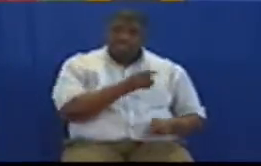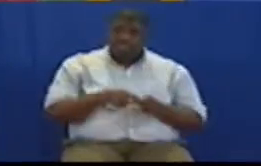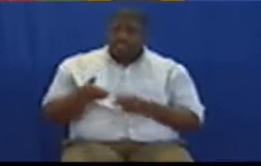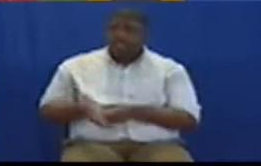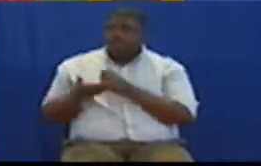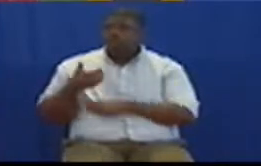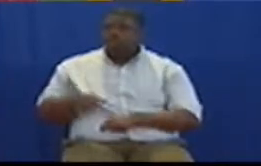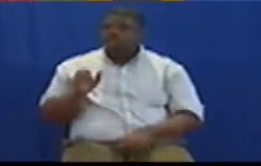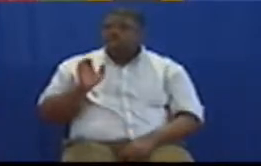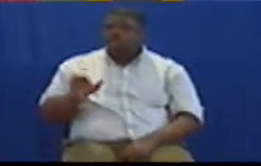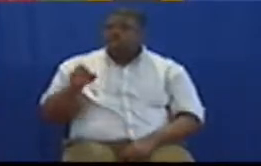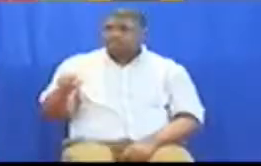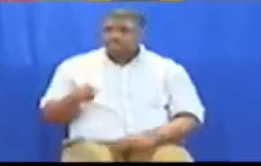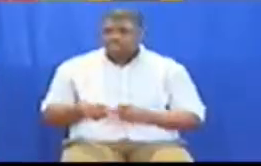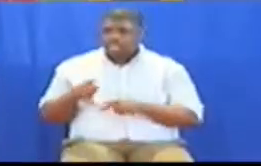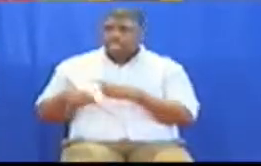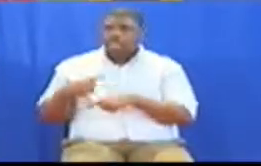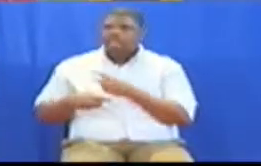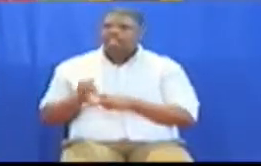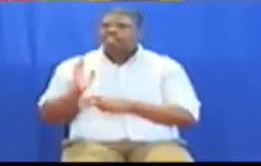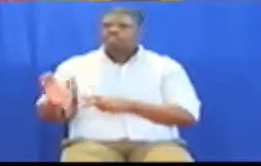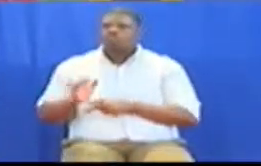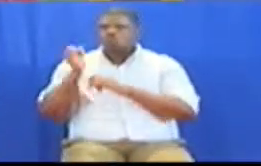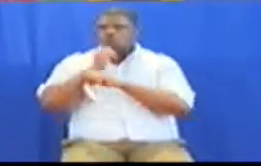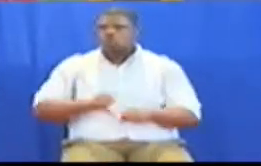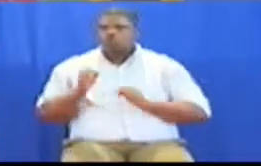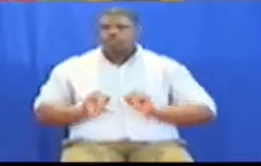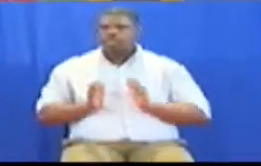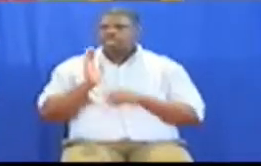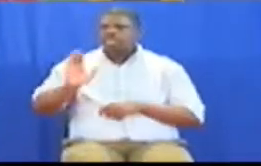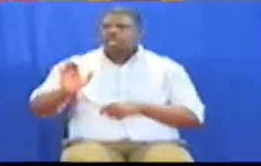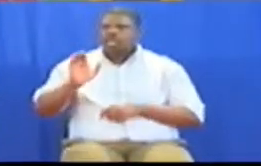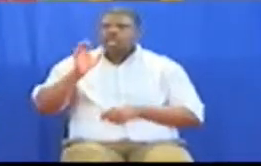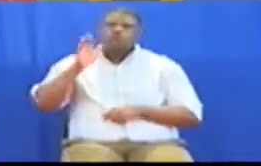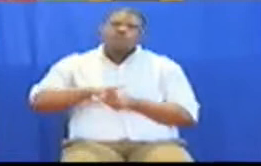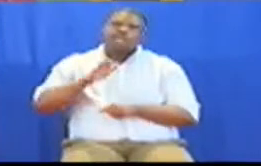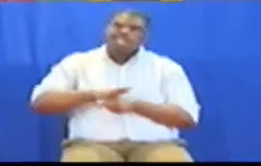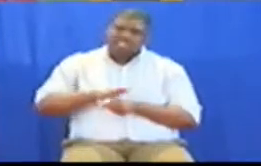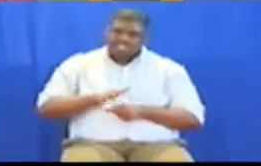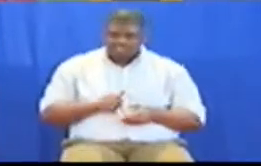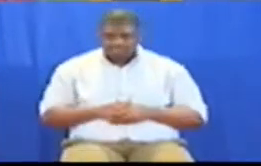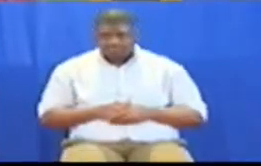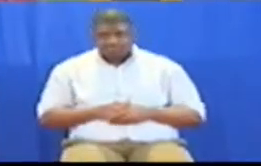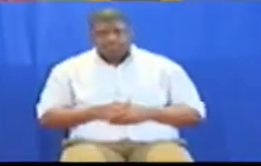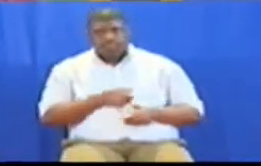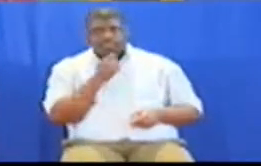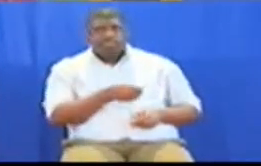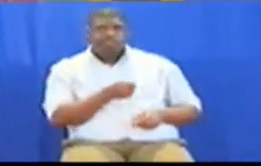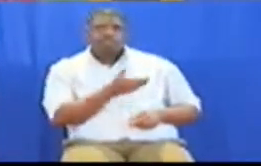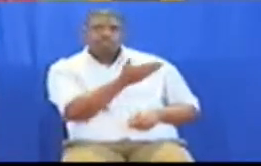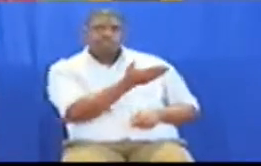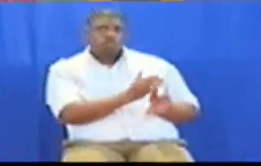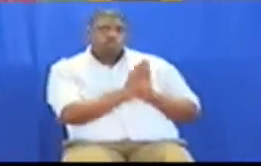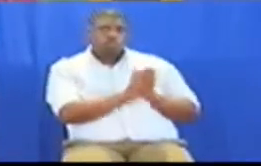ninasema waendelee hivyo kwa sababu wataokoa maisha ya watu walio wengi sana. Mheshimiwa Speaker, baada ya